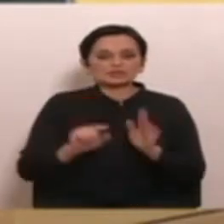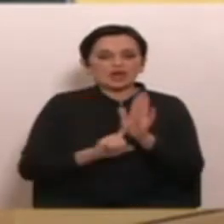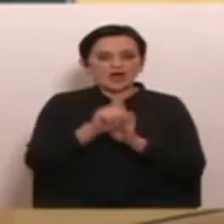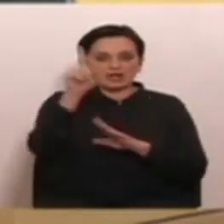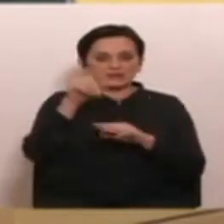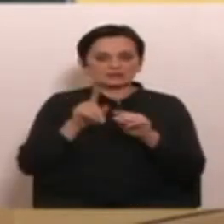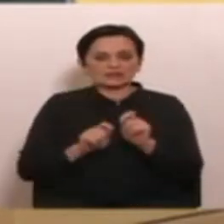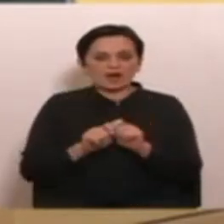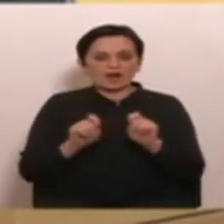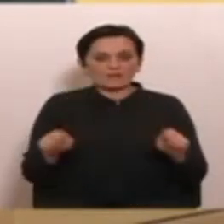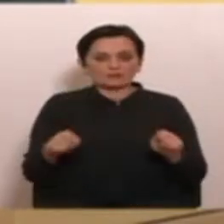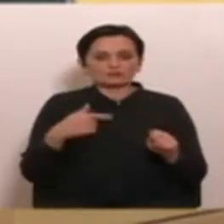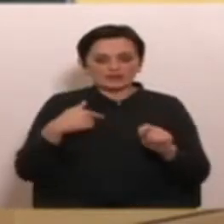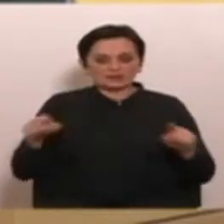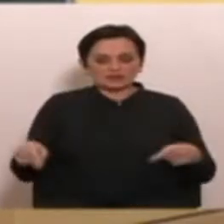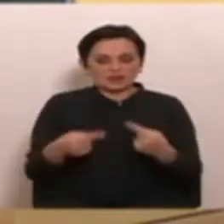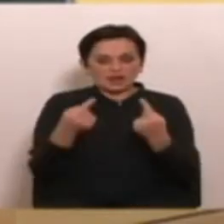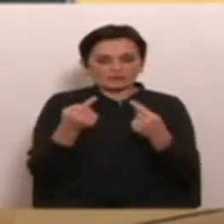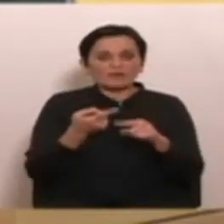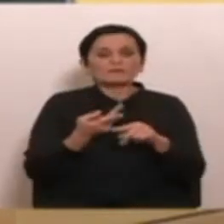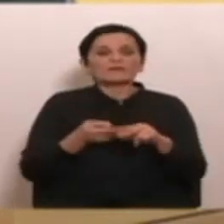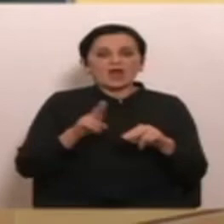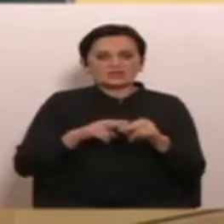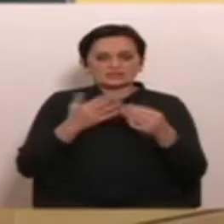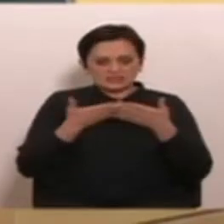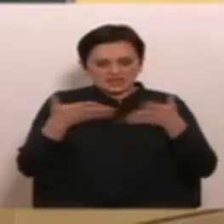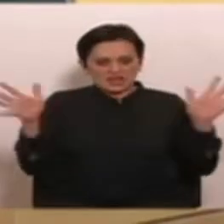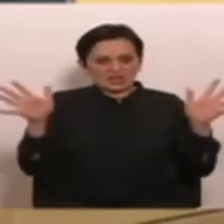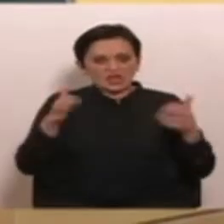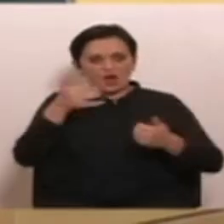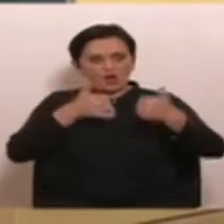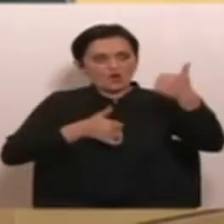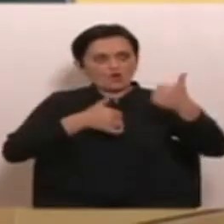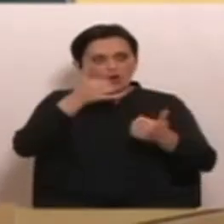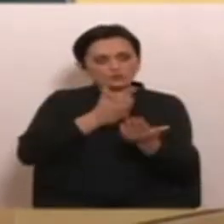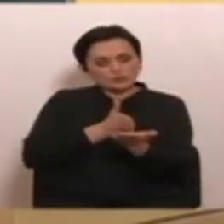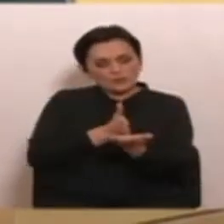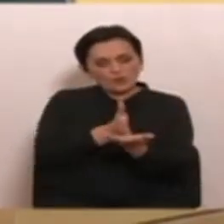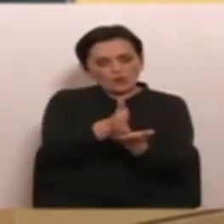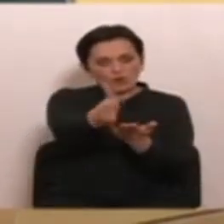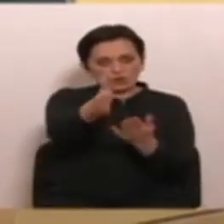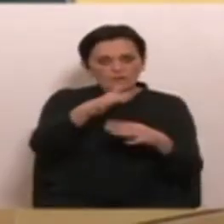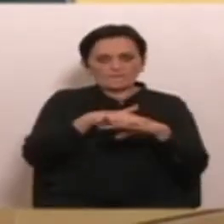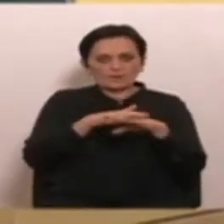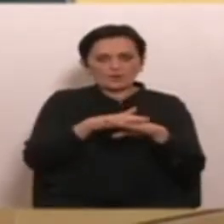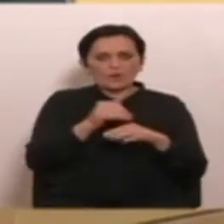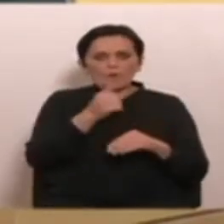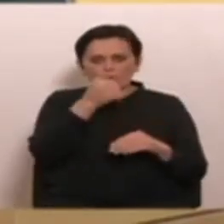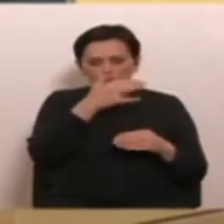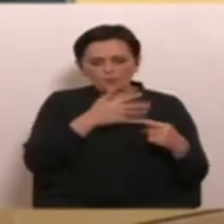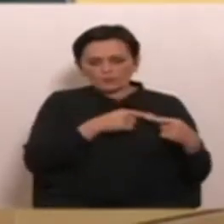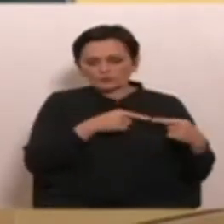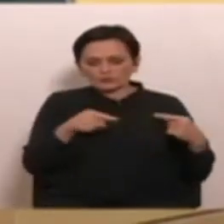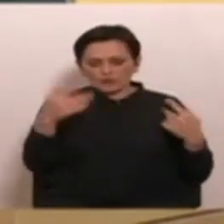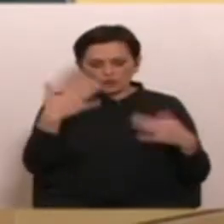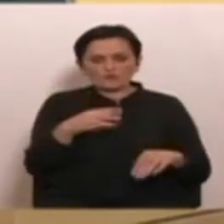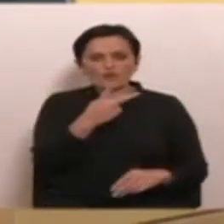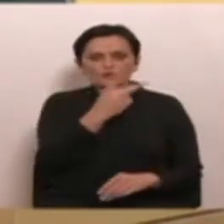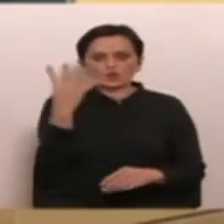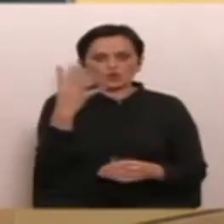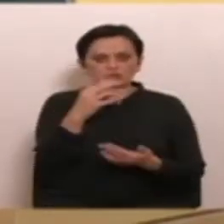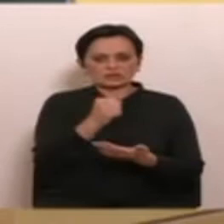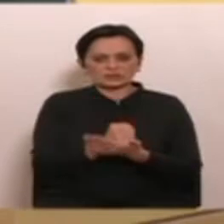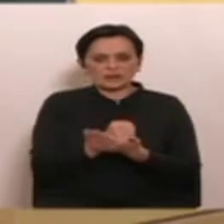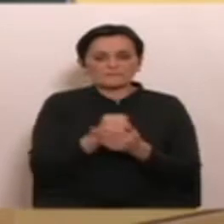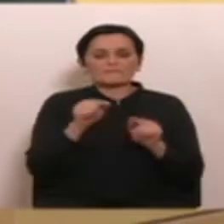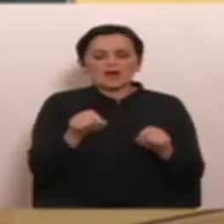განვახორციელეთ. ასეთი ღია კონკურენტულ ბაზარზე ორიენტირებული პროექტები ამ ბოლო თვეებში უკვე 24 დამტკიცდა და მათი